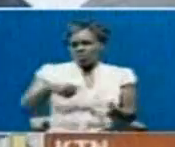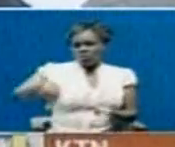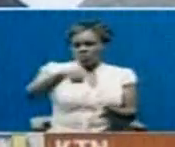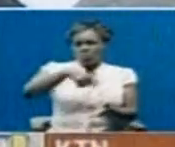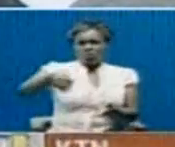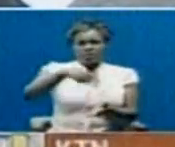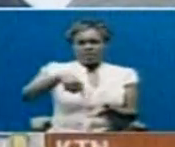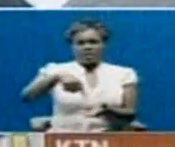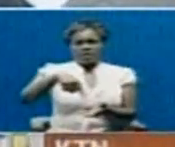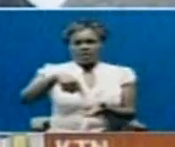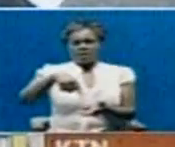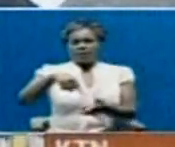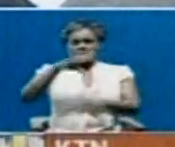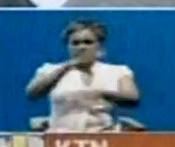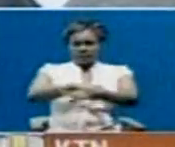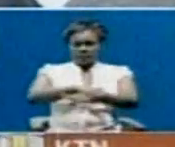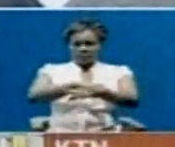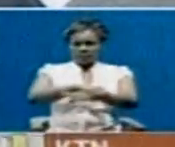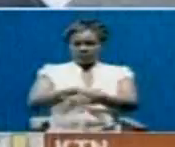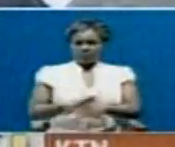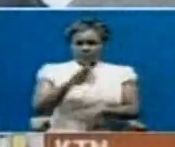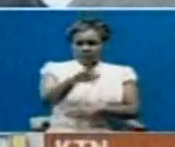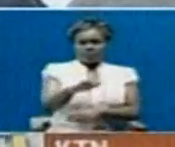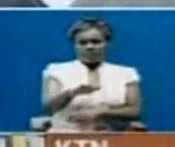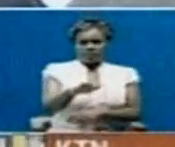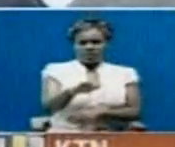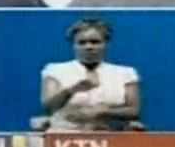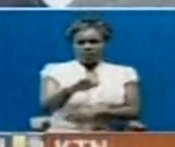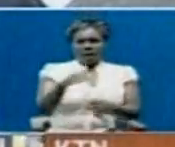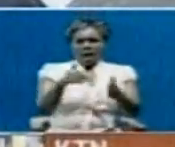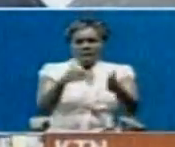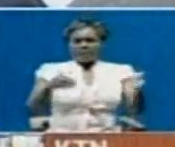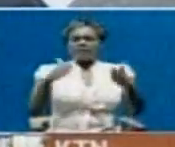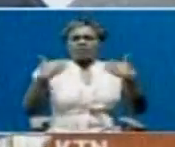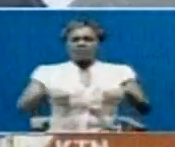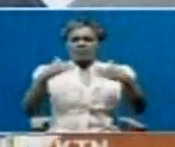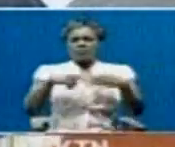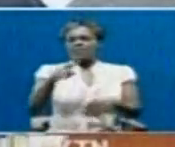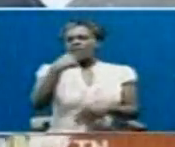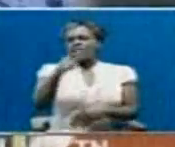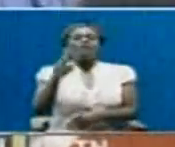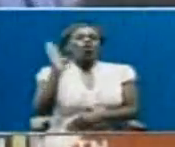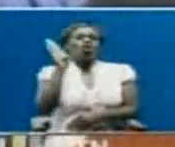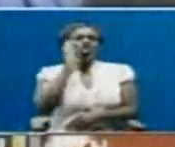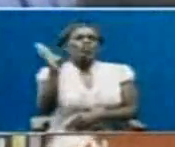are going to take steps against those who are peddling rumors.